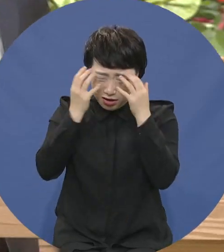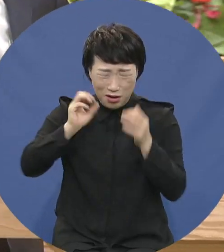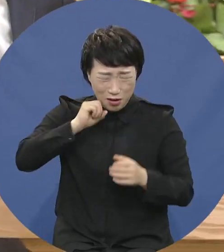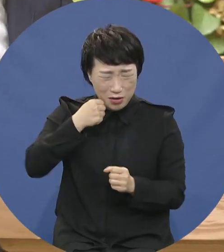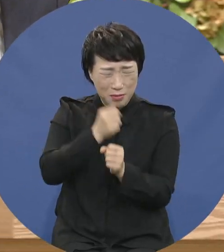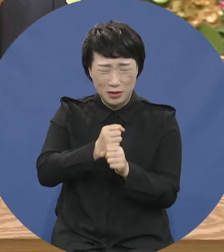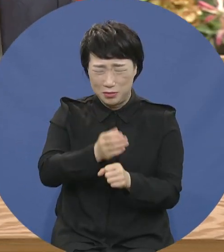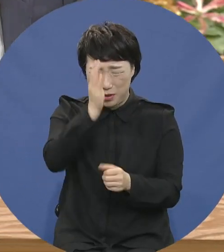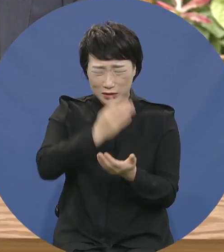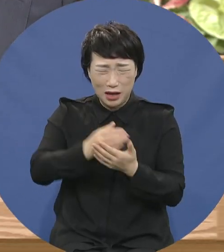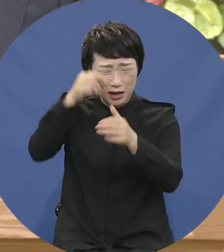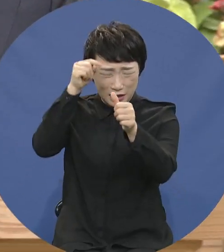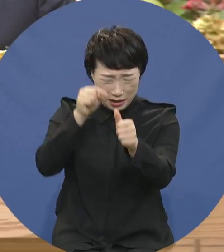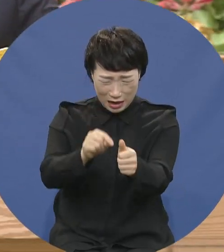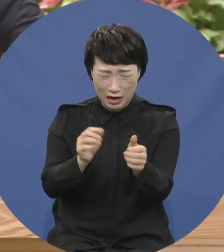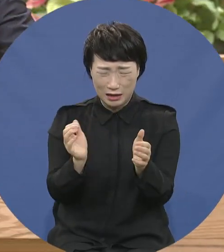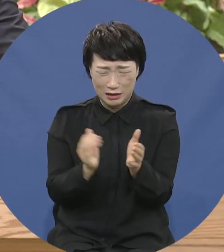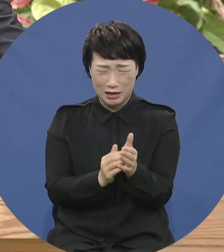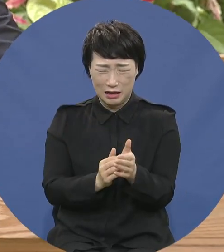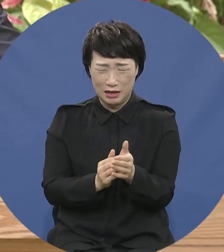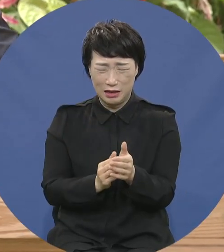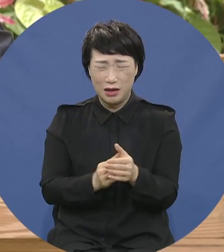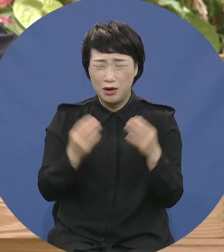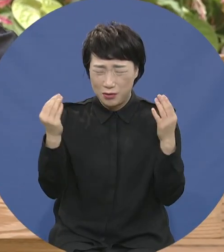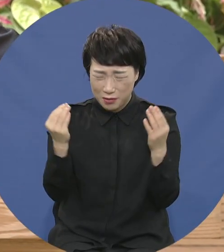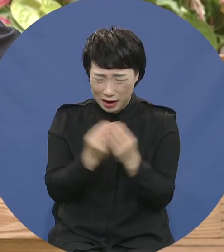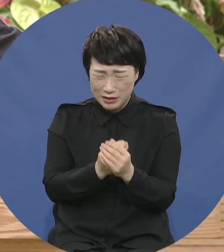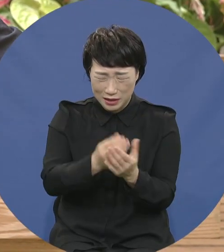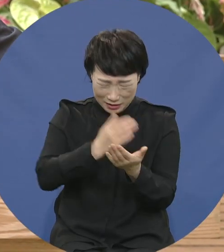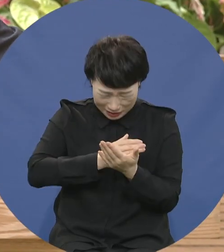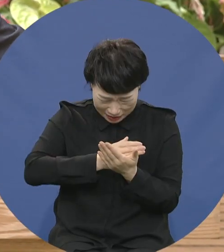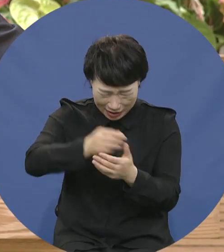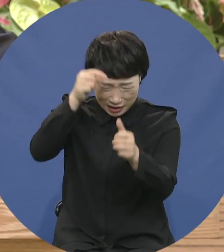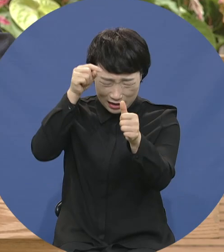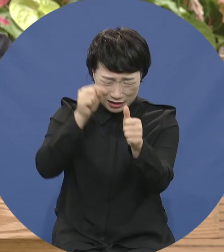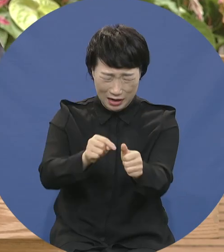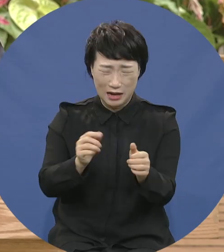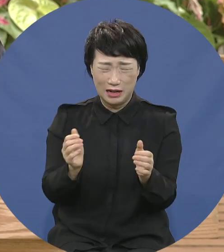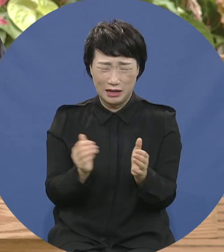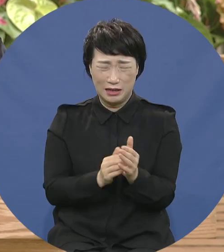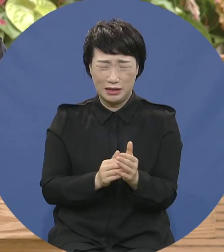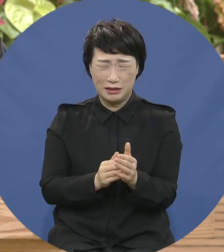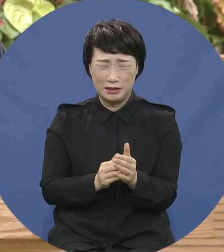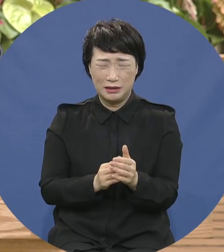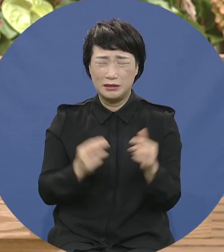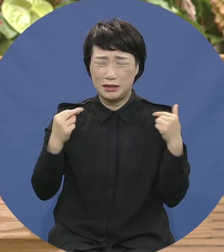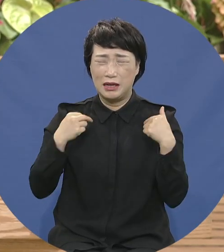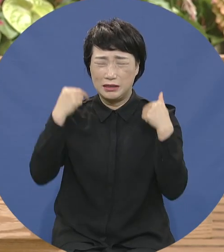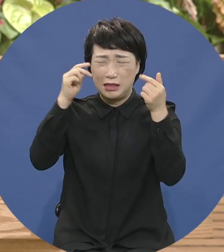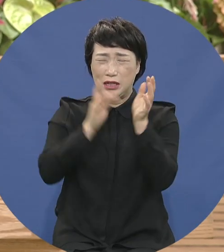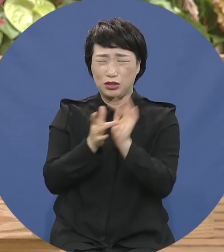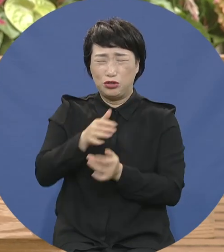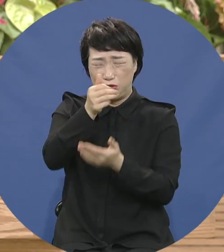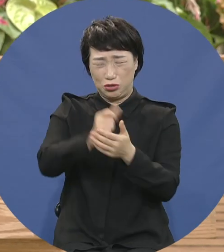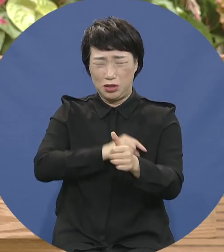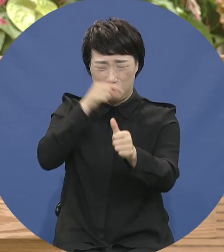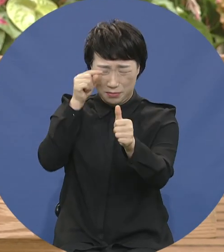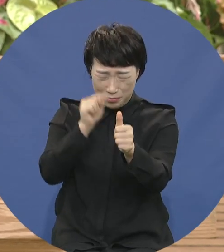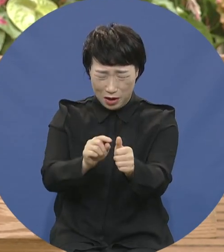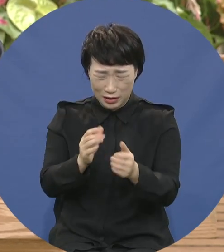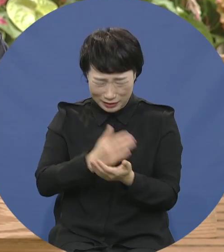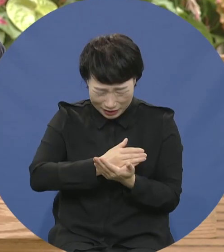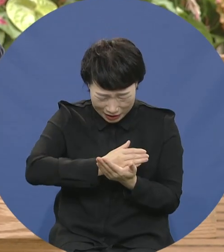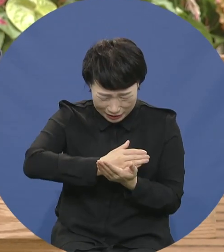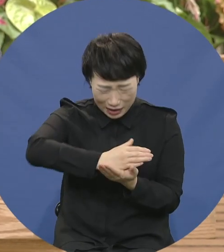괴롭히는 질병도 떠나가라. 완전히 떠나가라. 나사렛 예수님의 이름으로